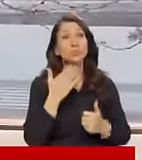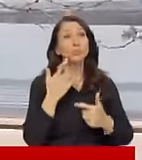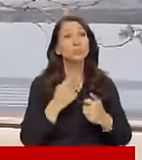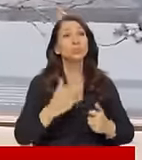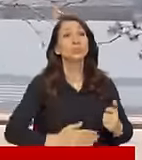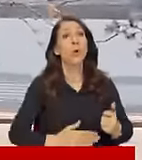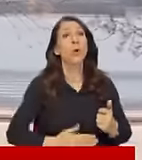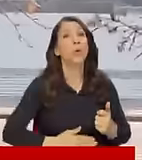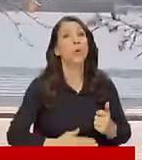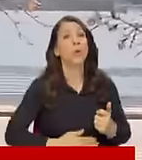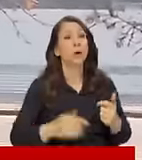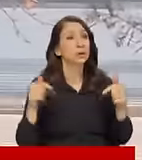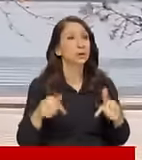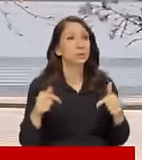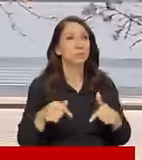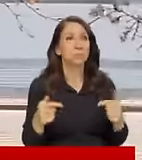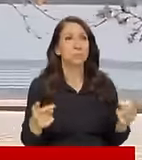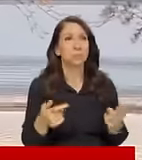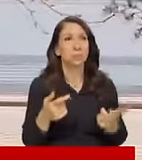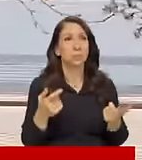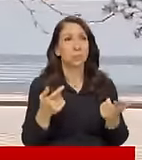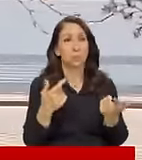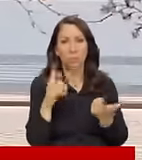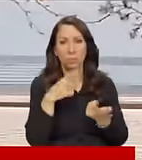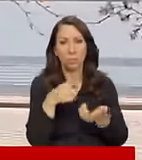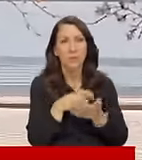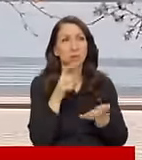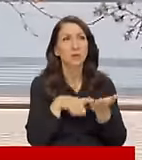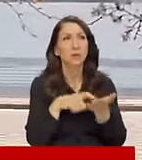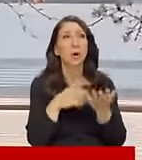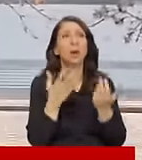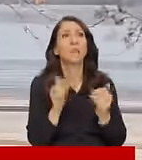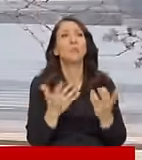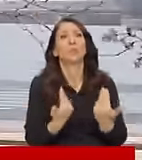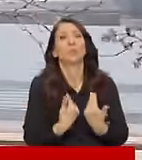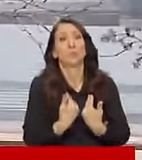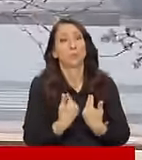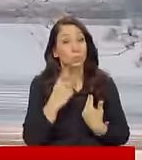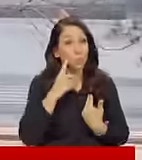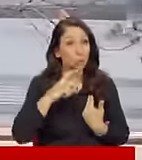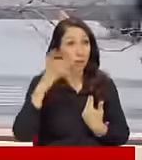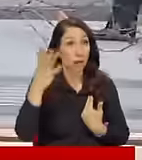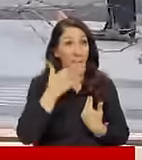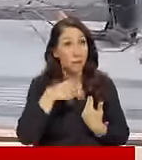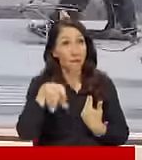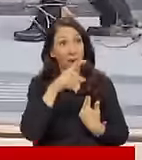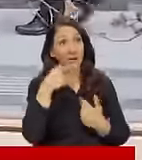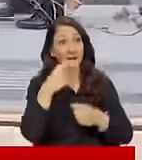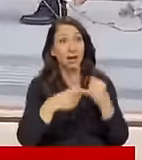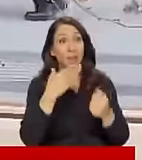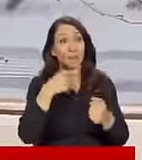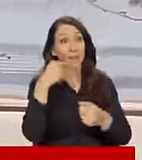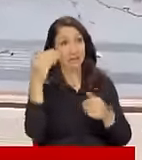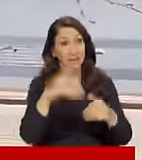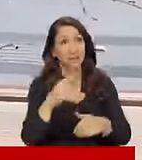sütümü, suyumu, buyumu. Şimdi vallahi 10 lira yaptılar. Bir tavuk alamayacak duruma geldik. Cumhurbaşkanı emekler yeli.